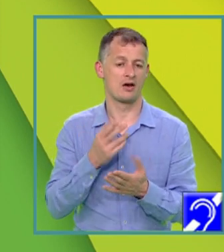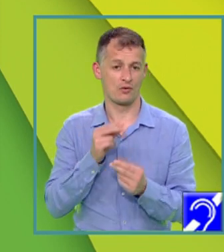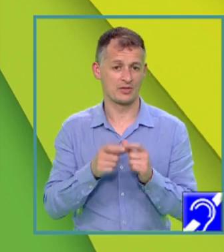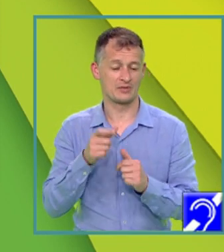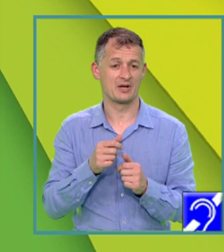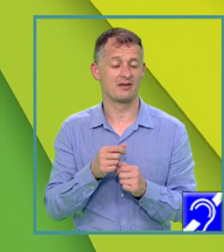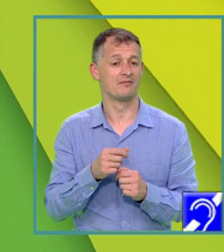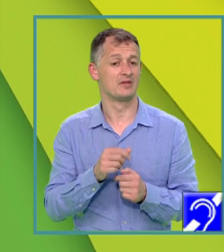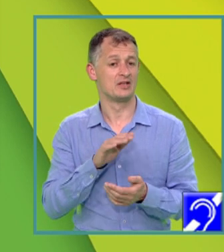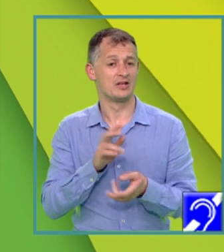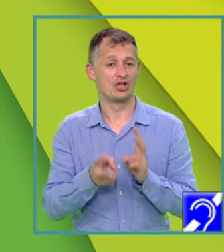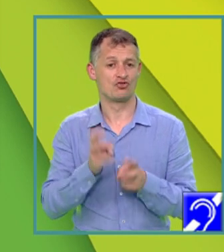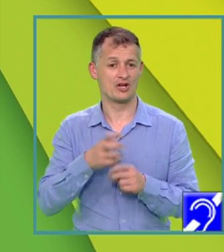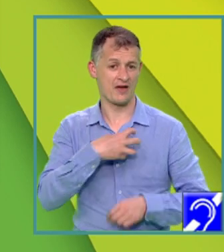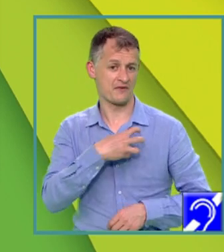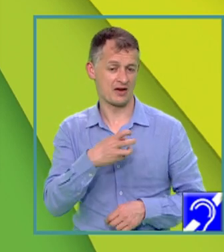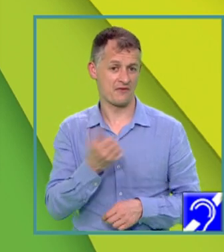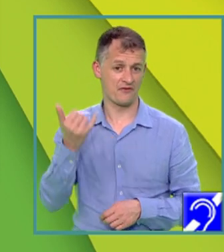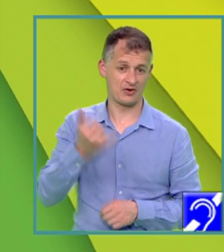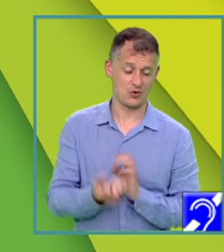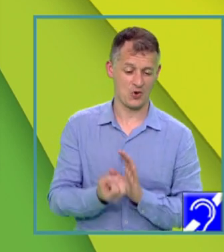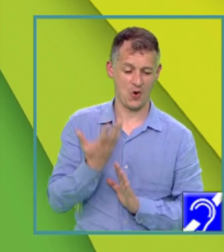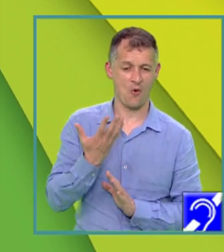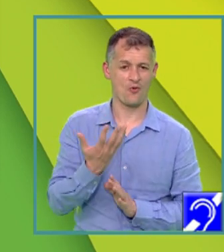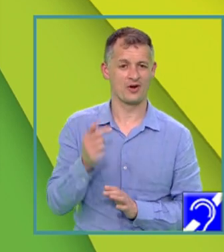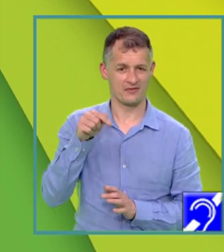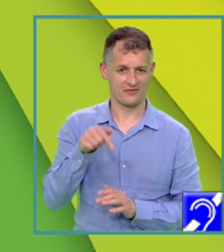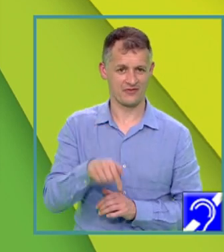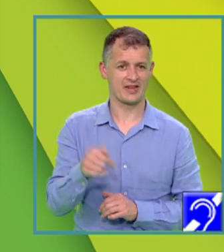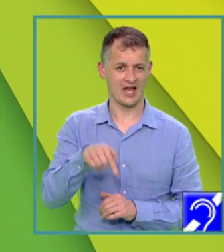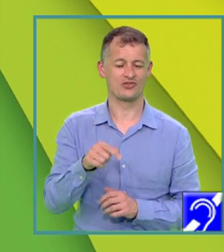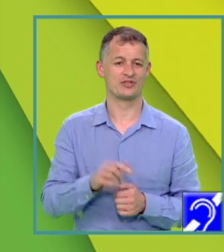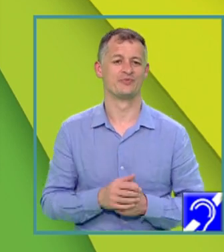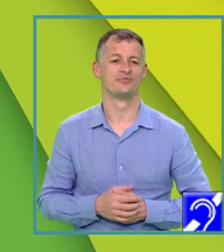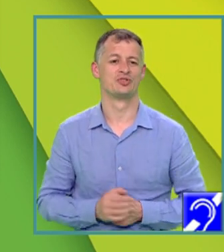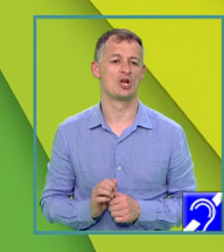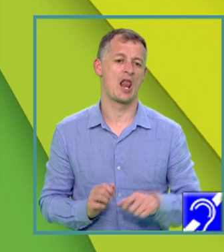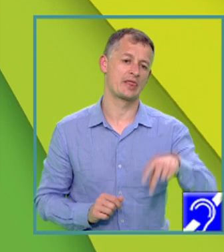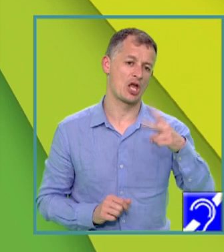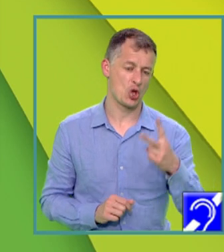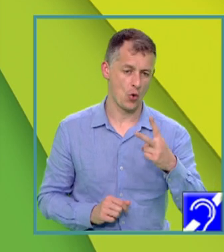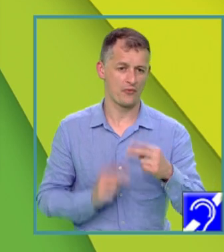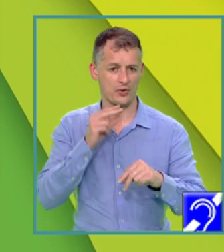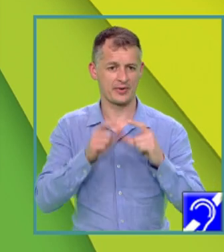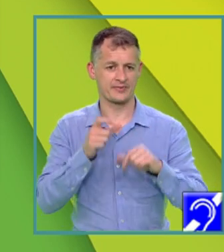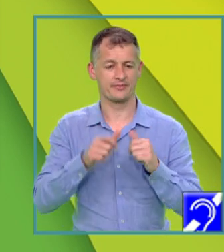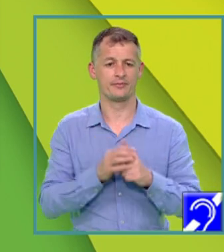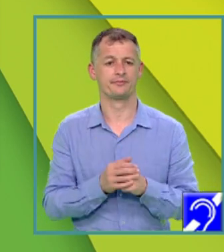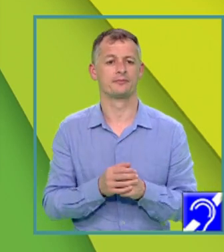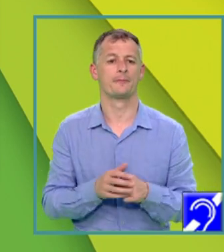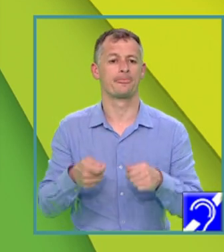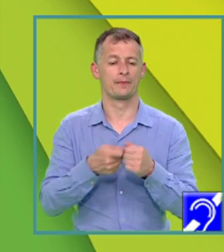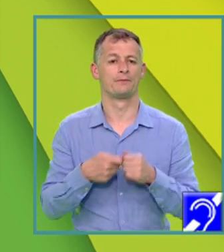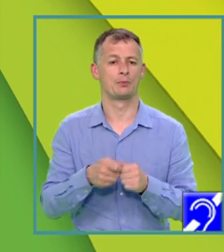averii venitului nou în cadrul acesteia. Celelalte două aspecte fac referire la